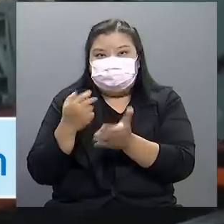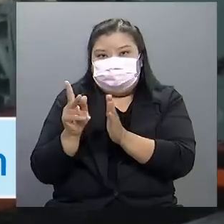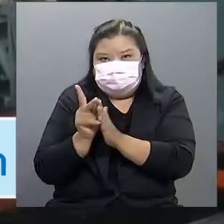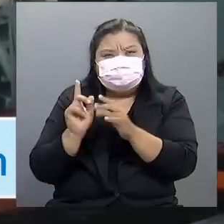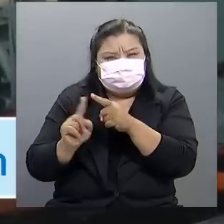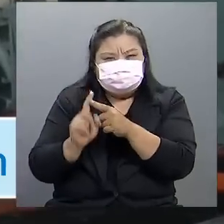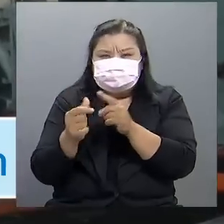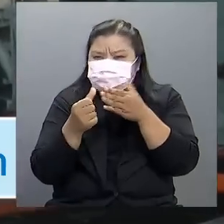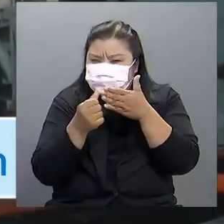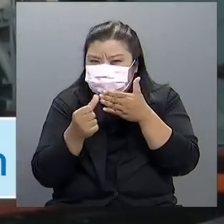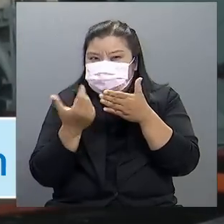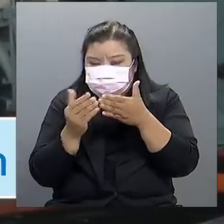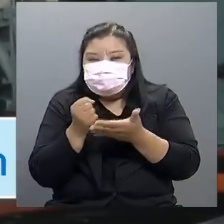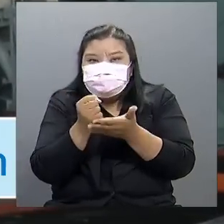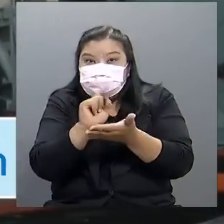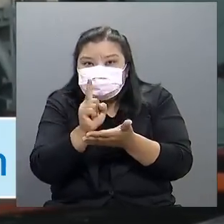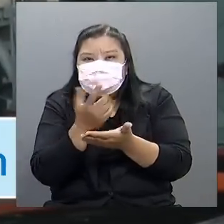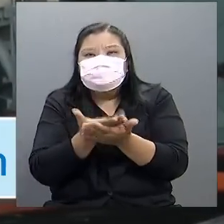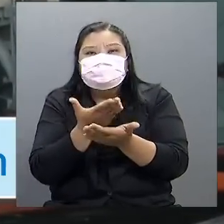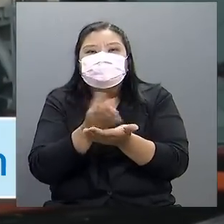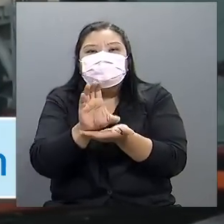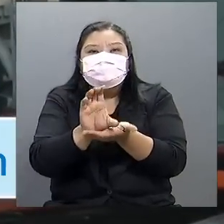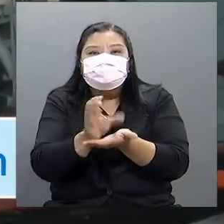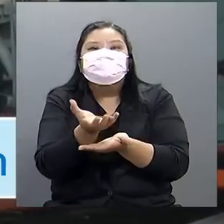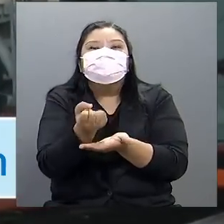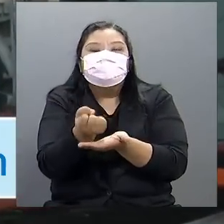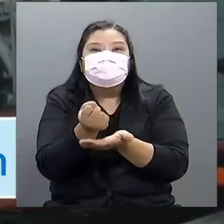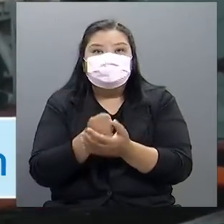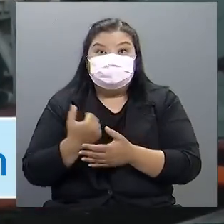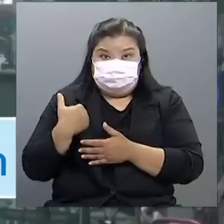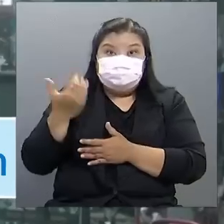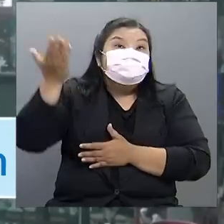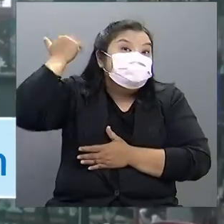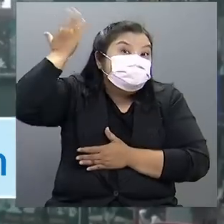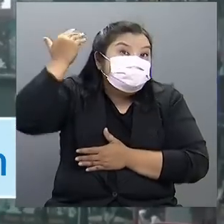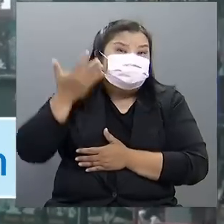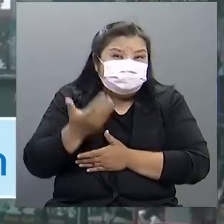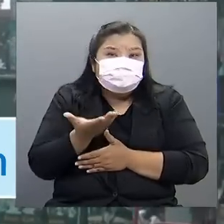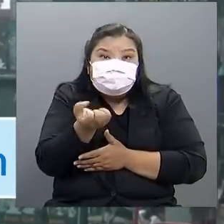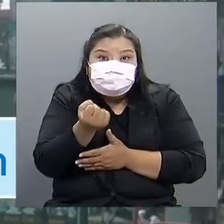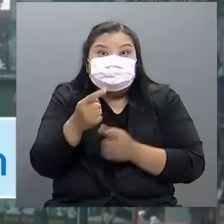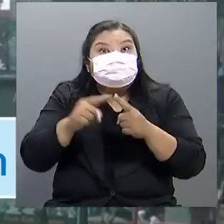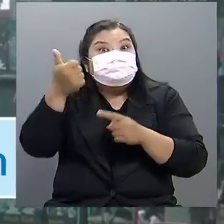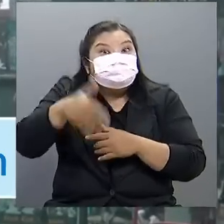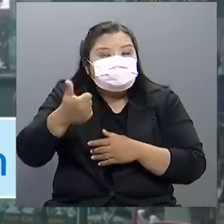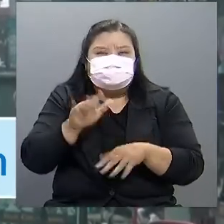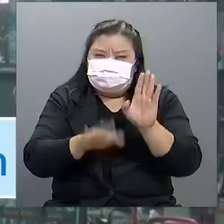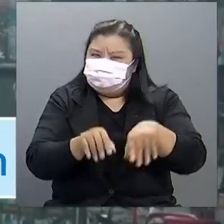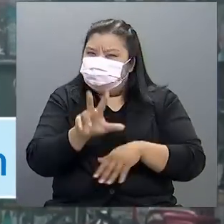ข้อมูลกัอยู่ก็พบวาคนนี้เคยยื่นกู้ แต่ไม่สำเร็จมีประมาณสัก 3,000 กวาเจ้า